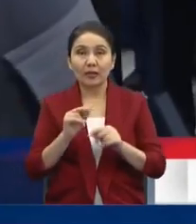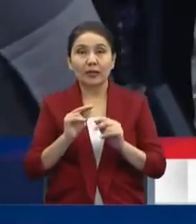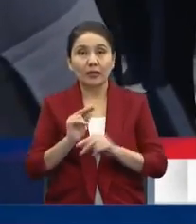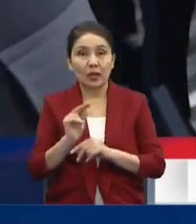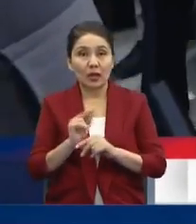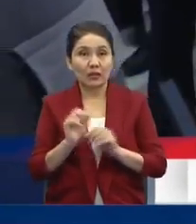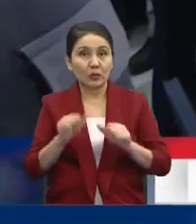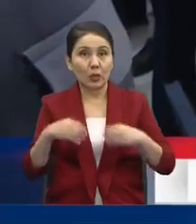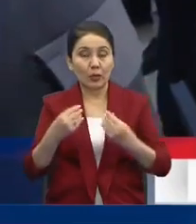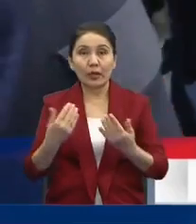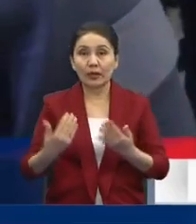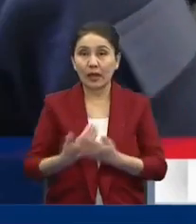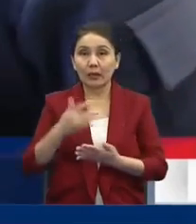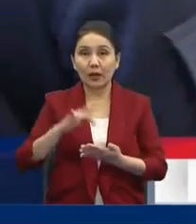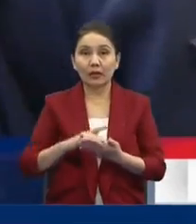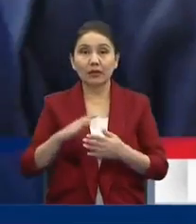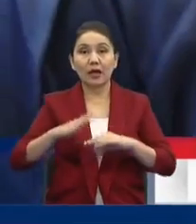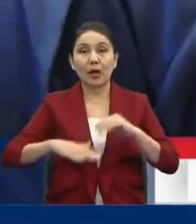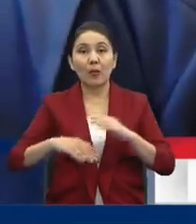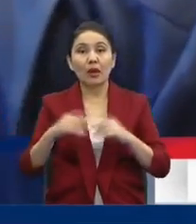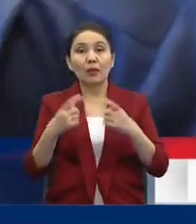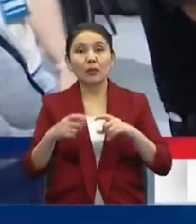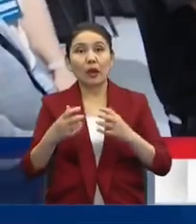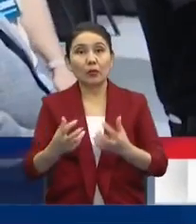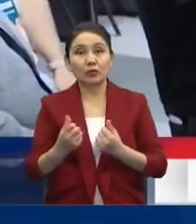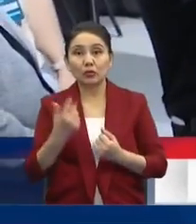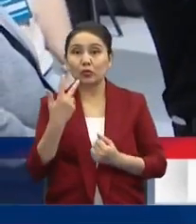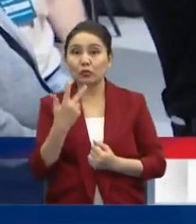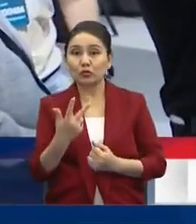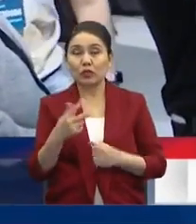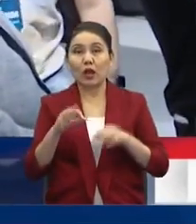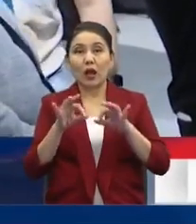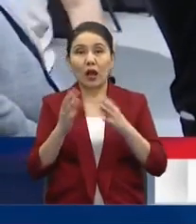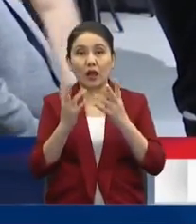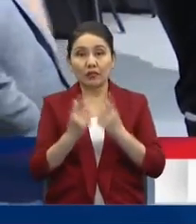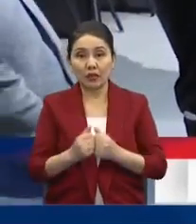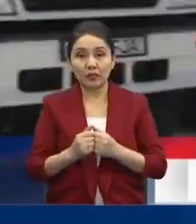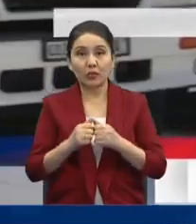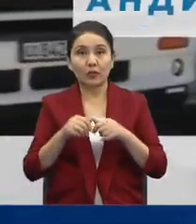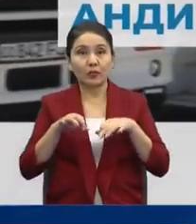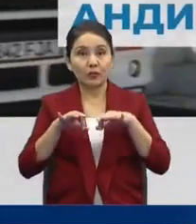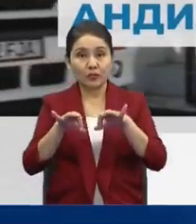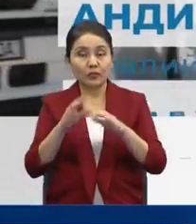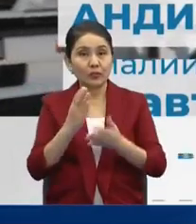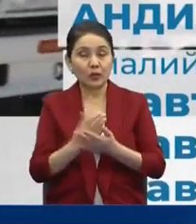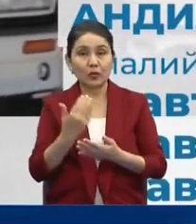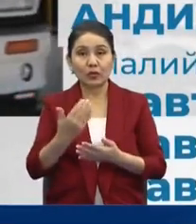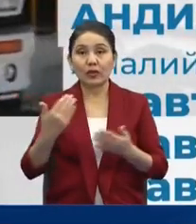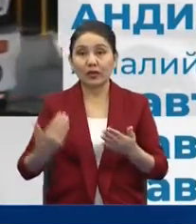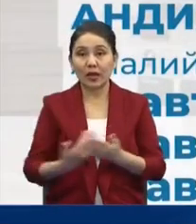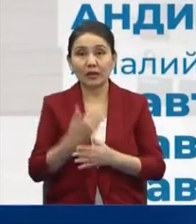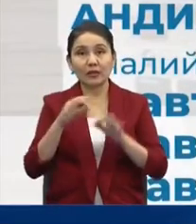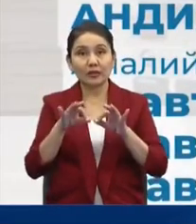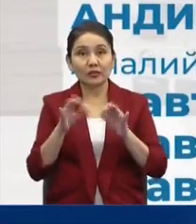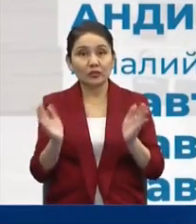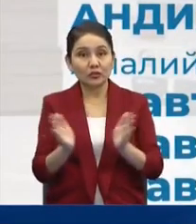beradi. Masalan, yangi markazda amaliy imtihonlarni qabul qilish uchun 3 ta avtomatlashtirilgan avtodrom mavjud. Ularning birinchisida yengil avtomobil,